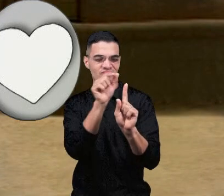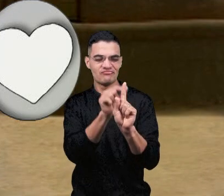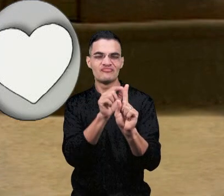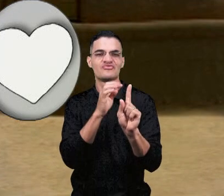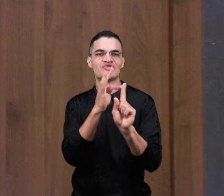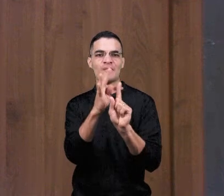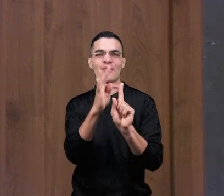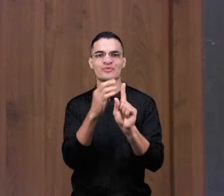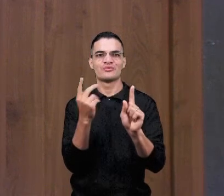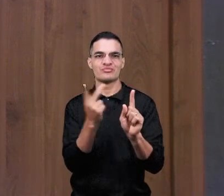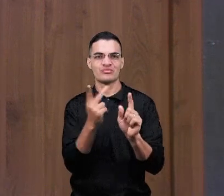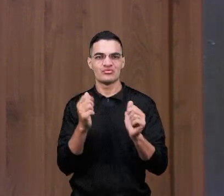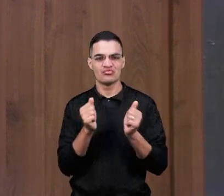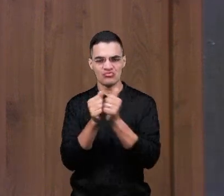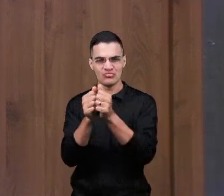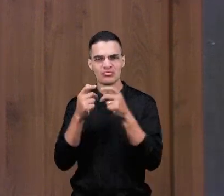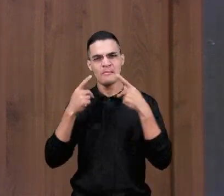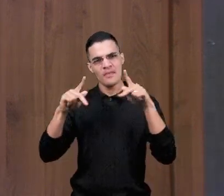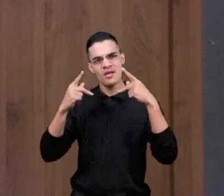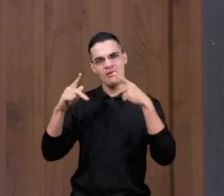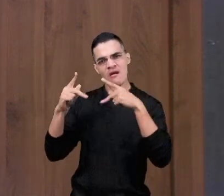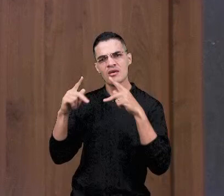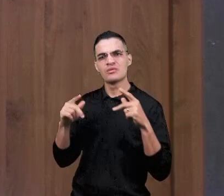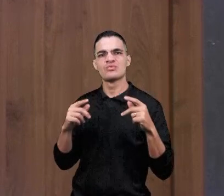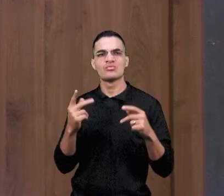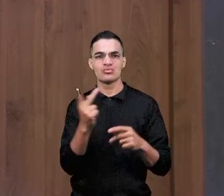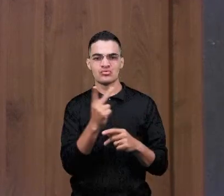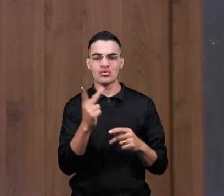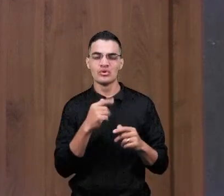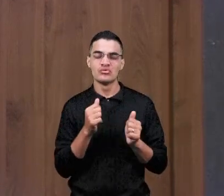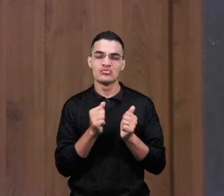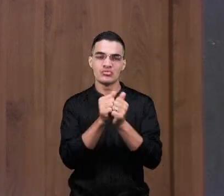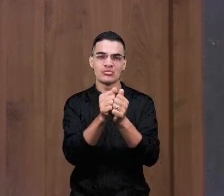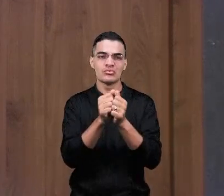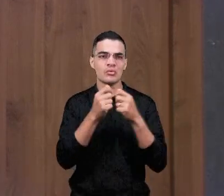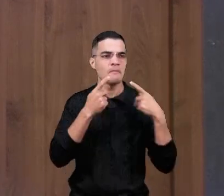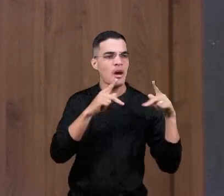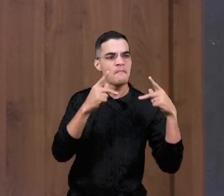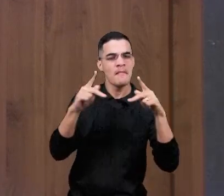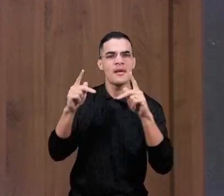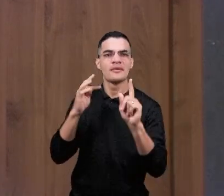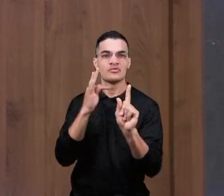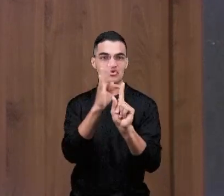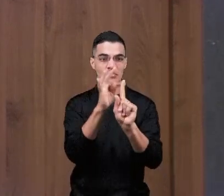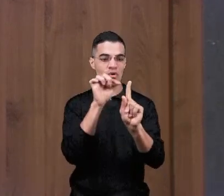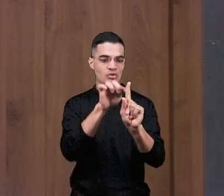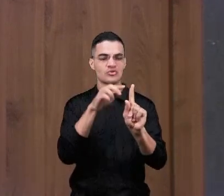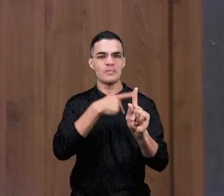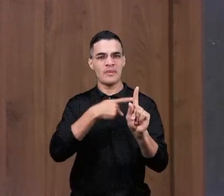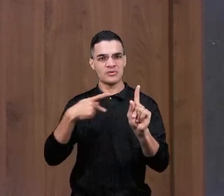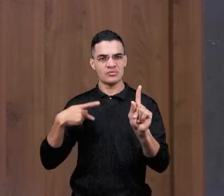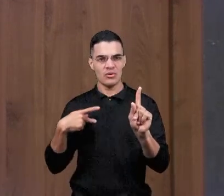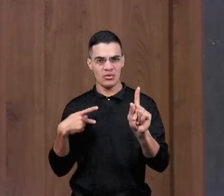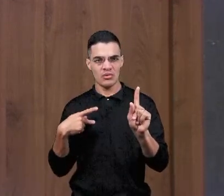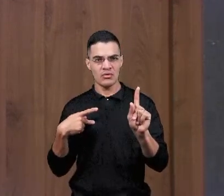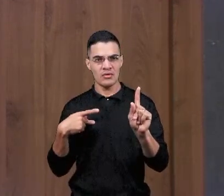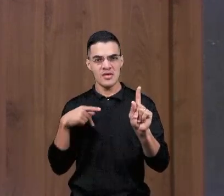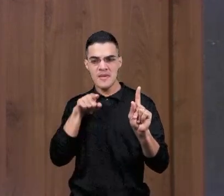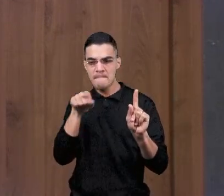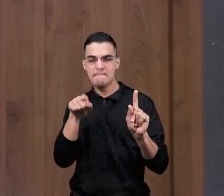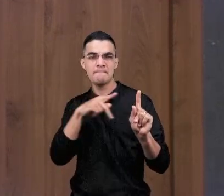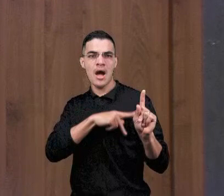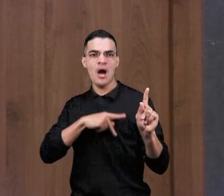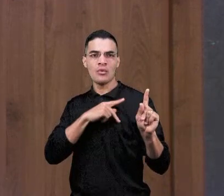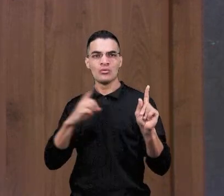du Seigneur. Et il a grandi en écoutant tous la parole du Seigneur. Timothée a été pasteur. Et là, Paul, il a